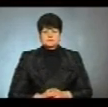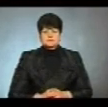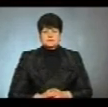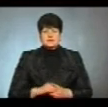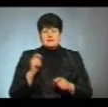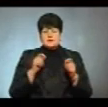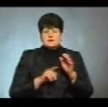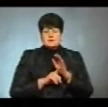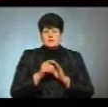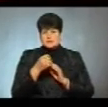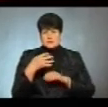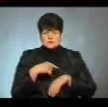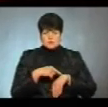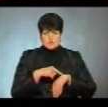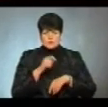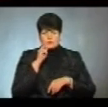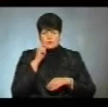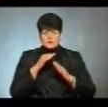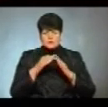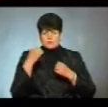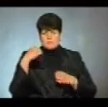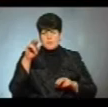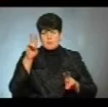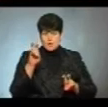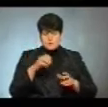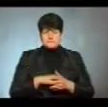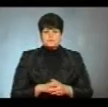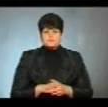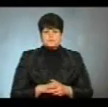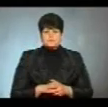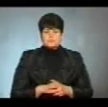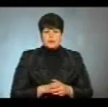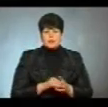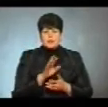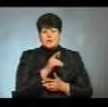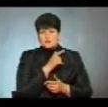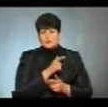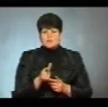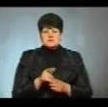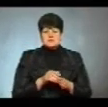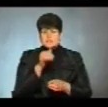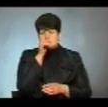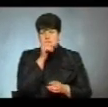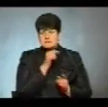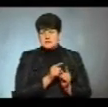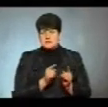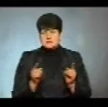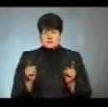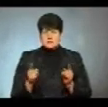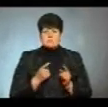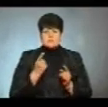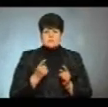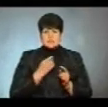Фестиваль розпочався о 15-й годині в українському домі «Перемога». На протязі цілого місяця майстри